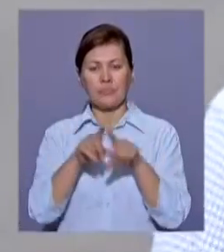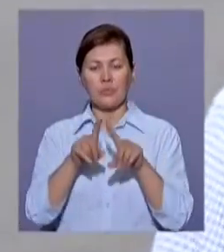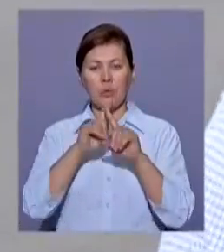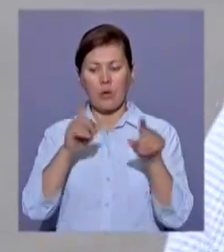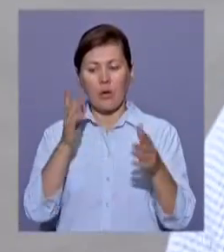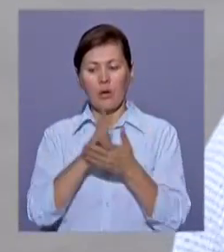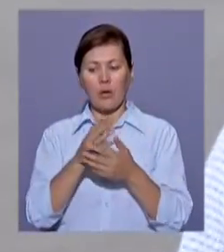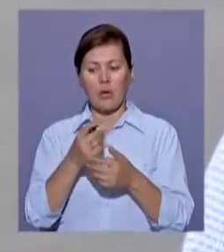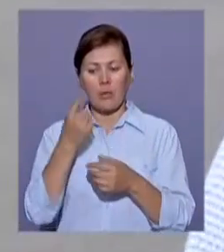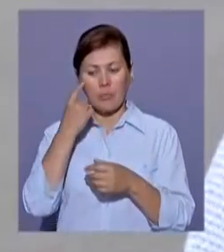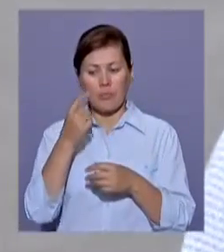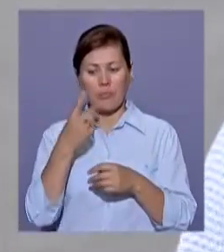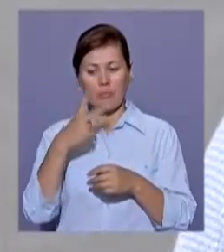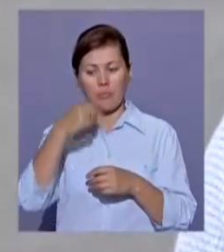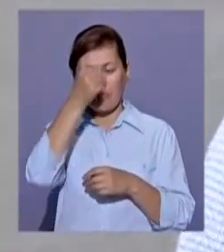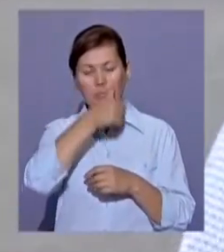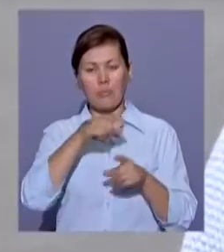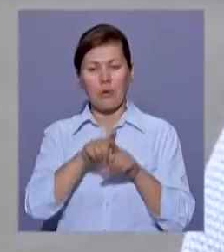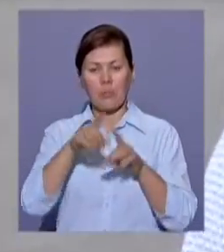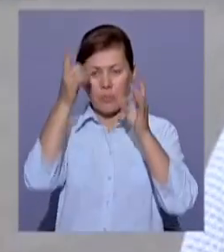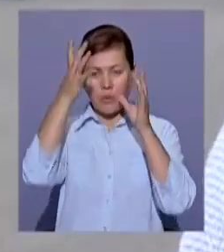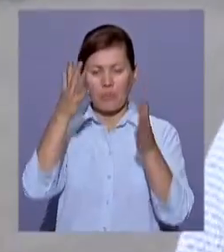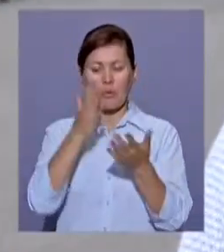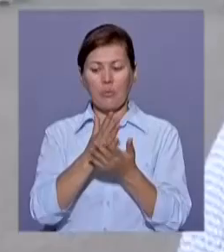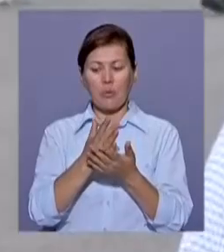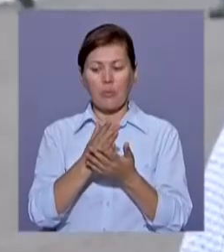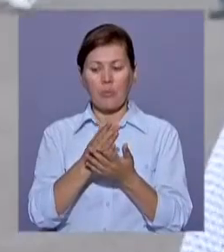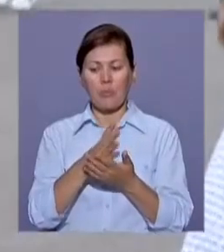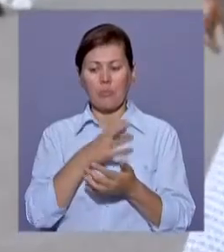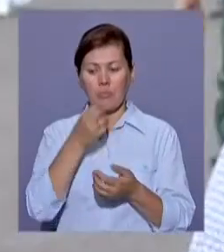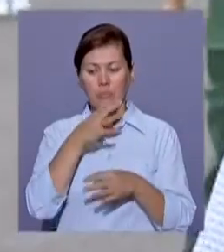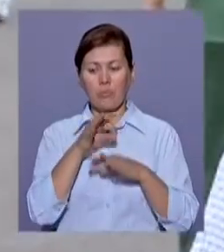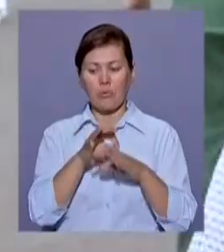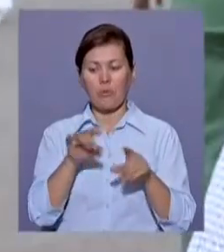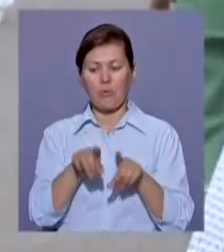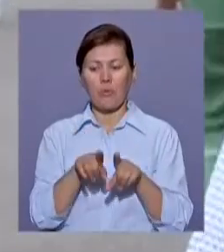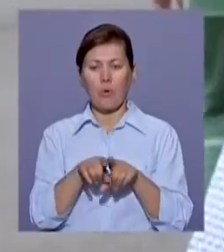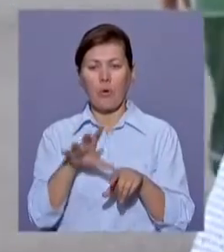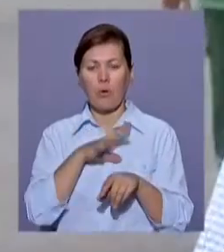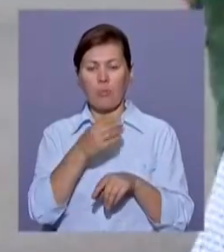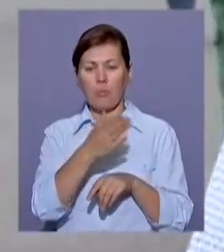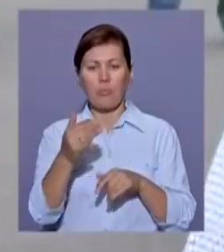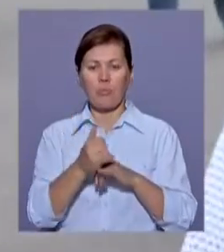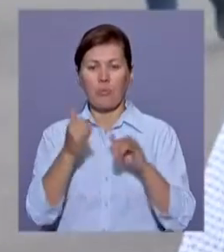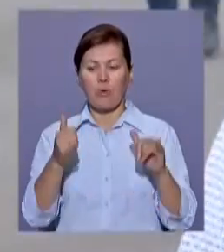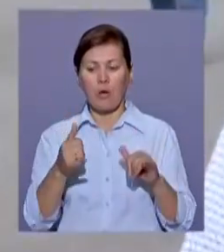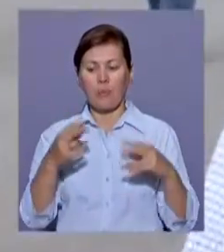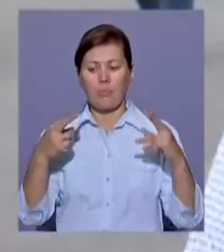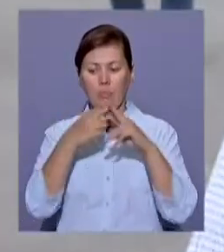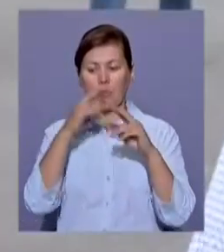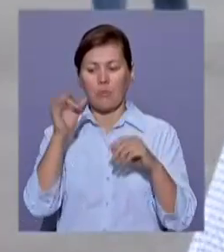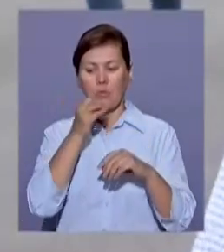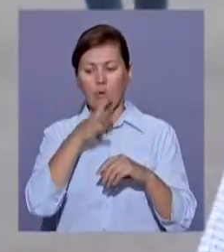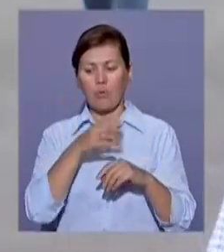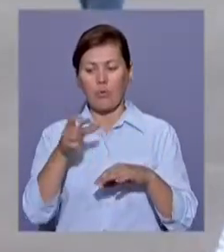екен, Құдай қаласа 20 жылдық мерейтойы жақсы өте берсін, бұдан да көркейе берсін Астанамыз.